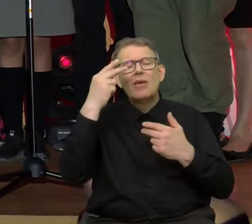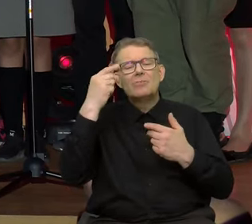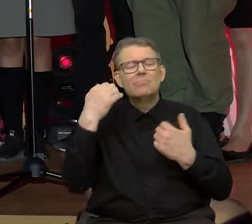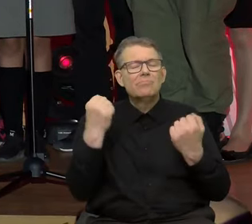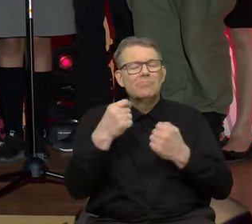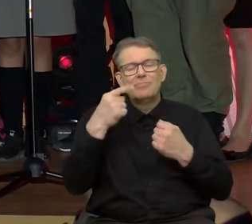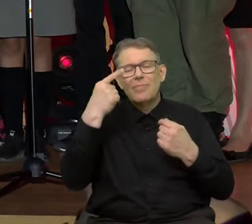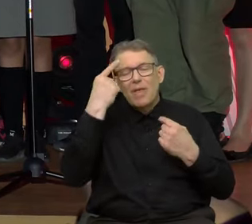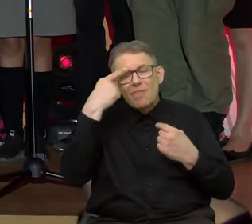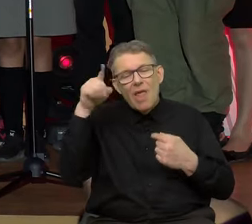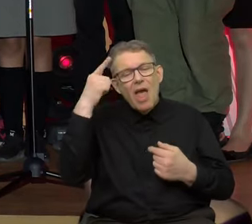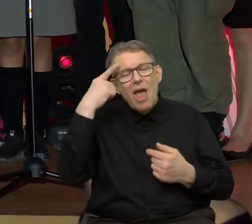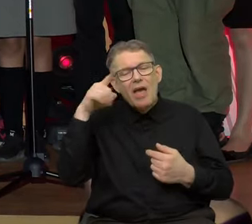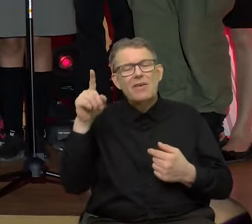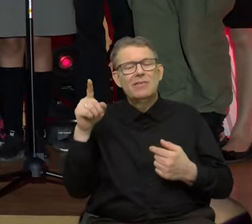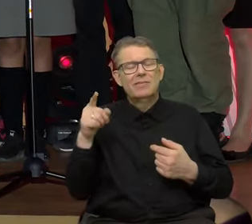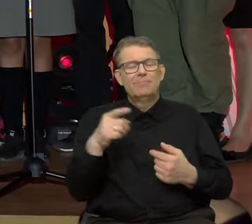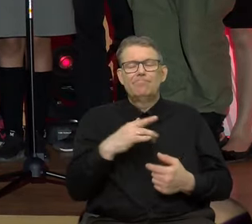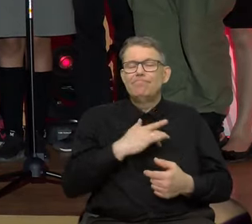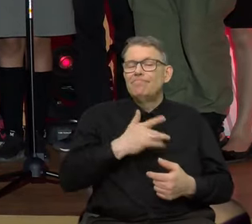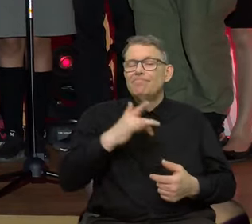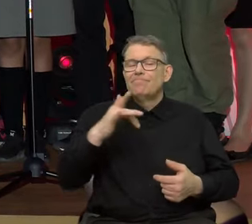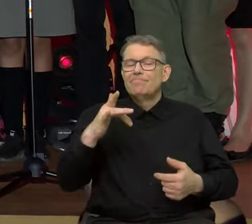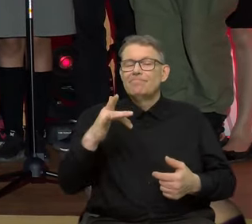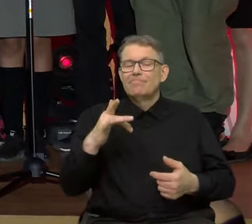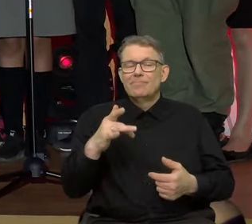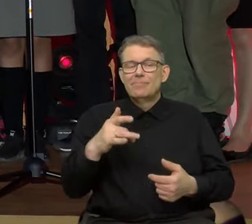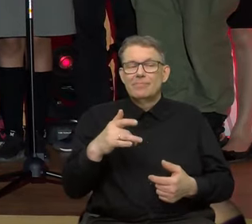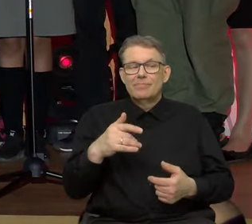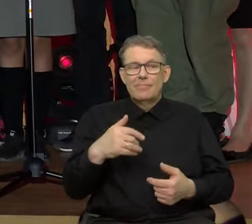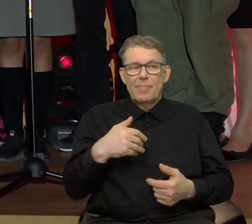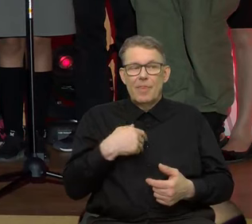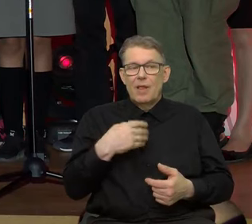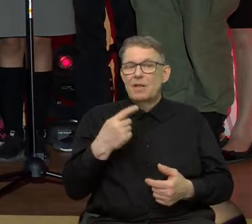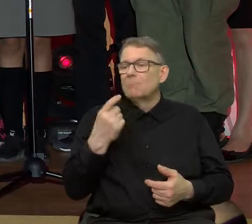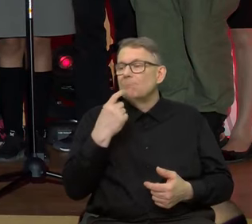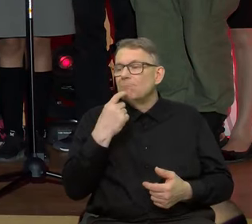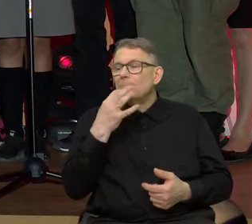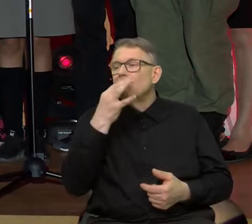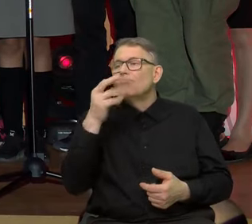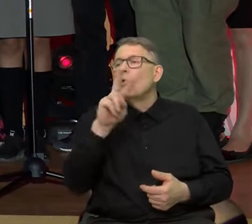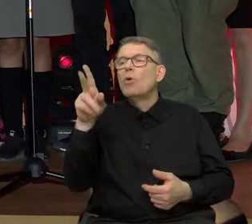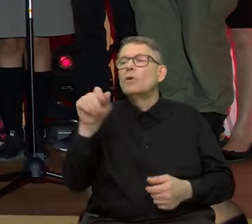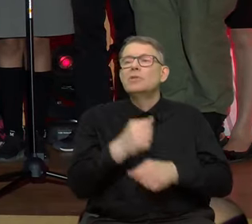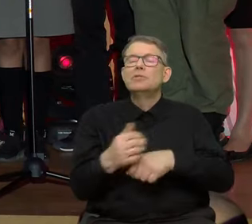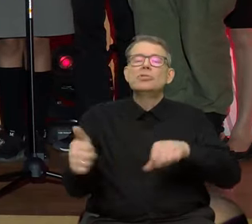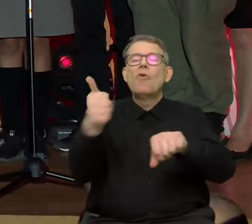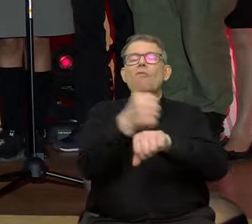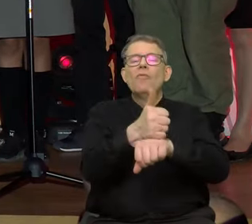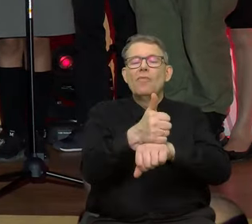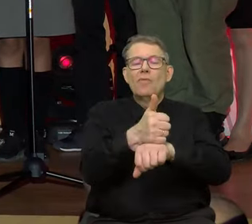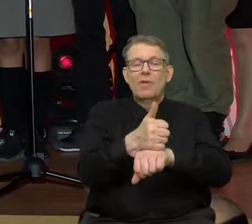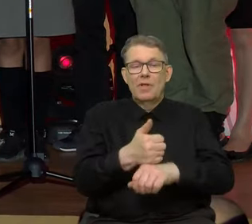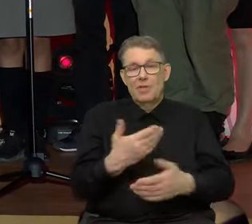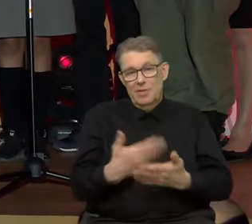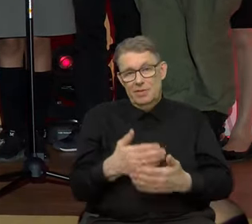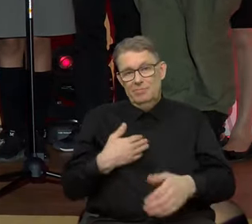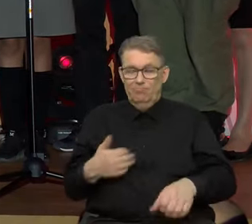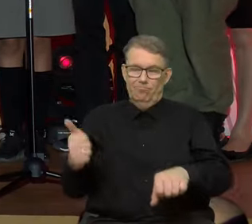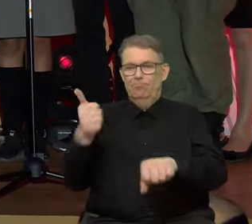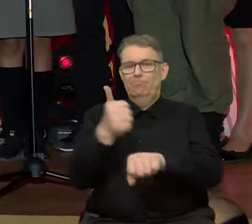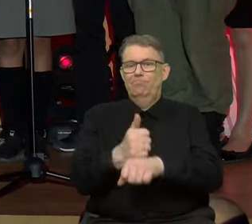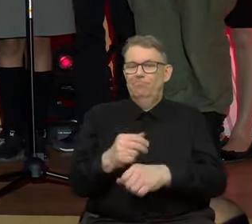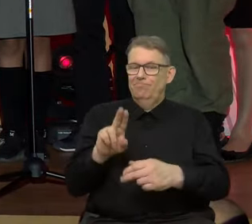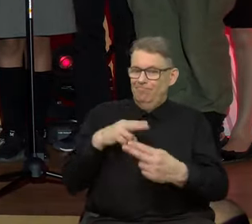Polskę. I zapytałem, kto tu jest dowódcą. Więc wracam się do dowódcy.